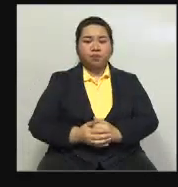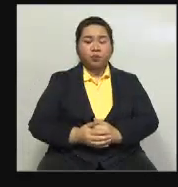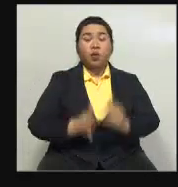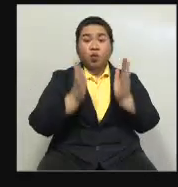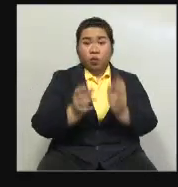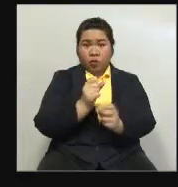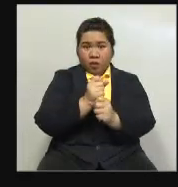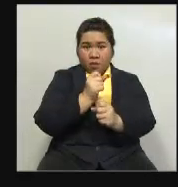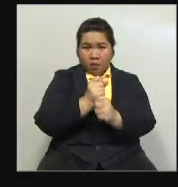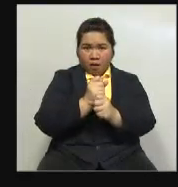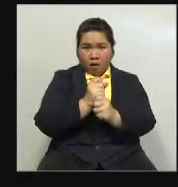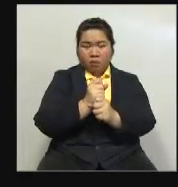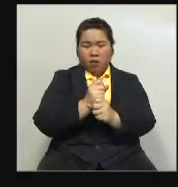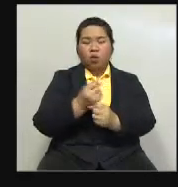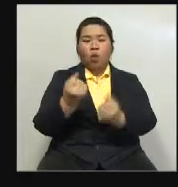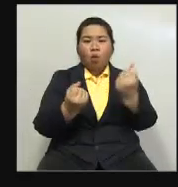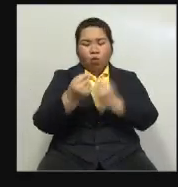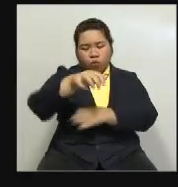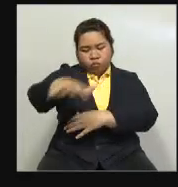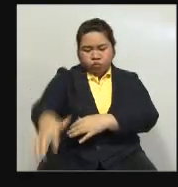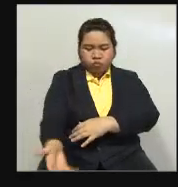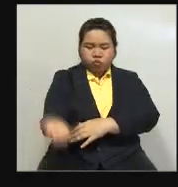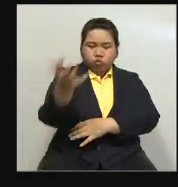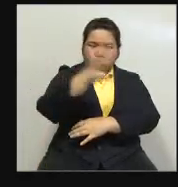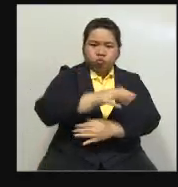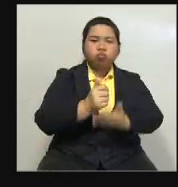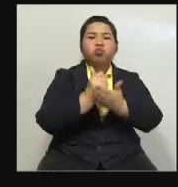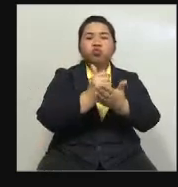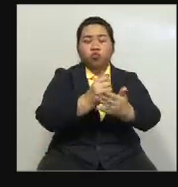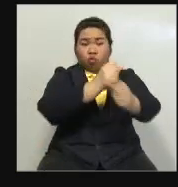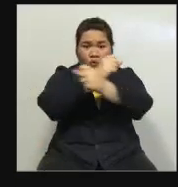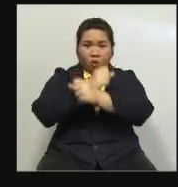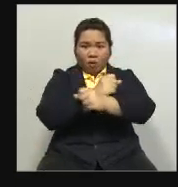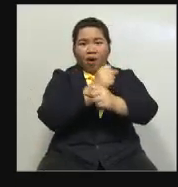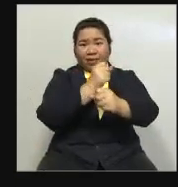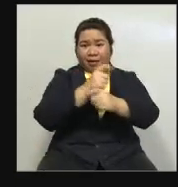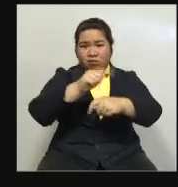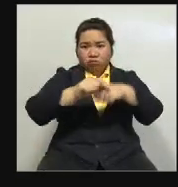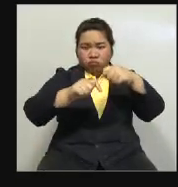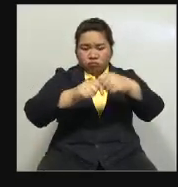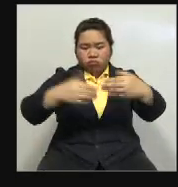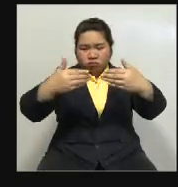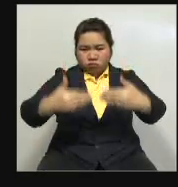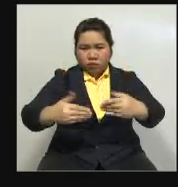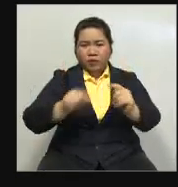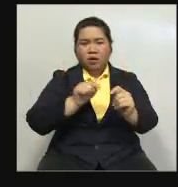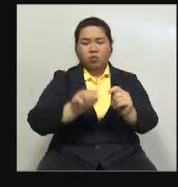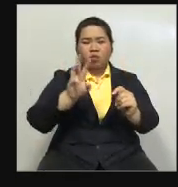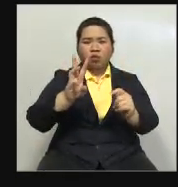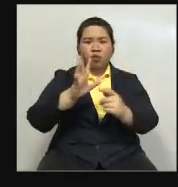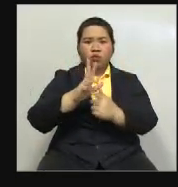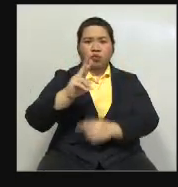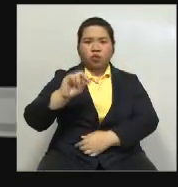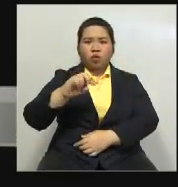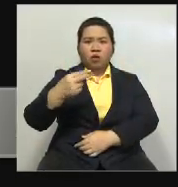โดยเจ้าหน้าที่นะคะก็ได้นำรถแบ็คโฮเร่งซ่อมแซมแนวผนังกั้นลำน้ำยังบริเวณบ้านท่าเยี่ยมที่ตำบลวังหลวงอำเภอเสร